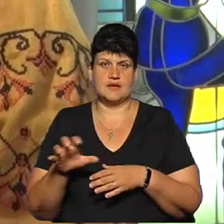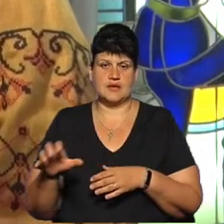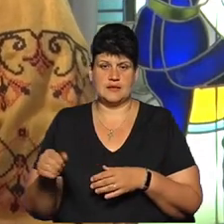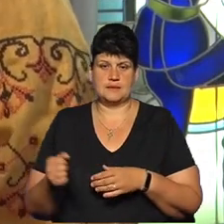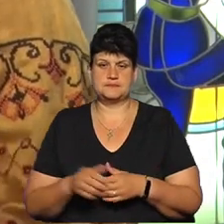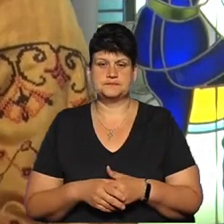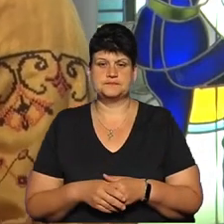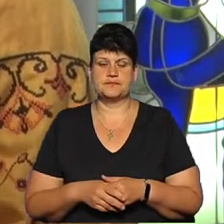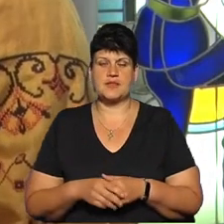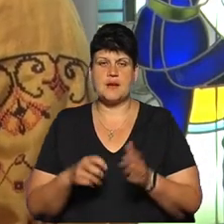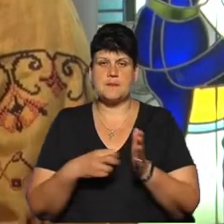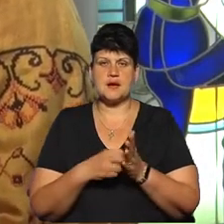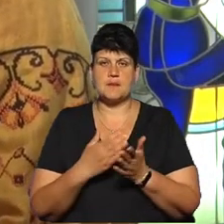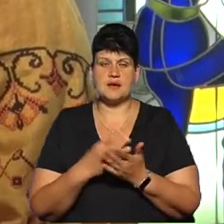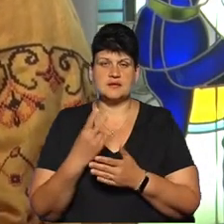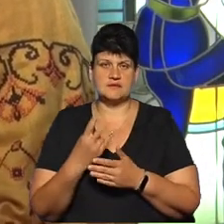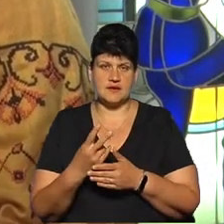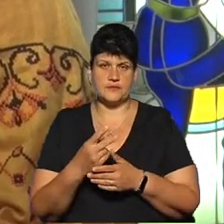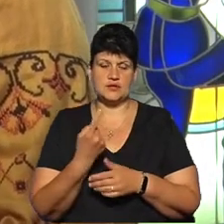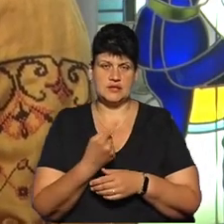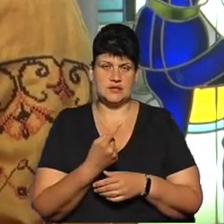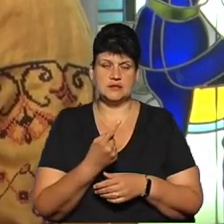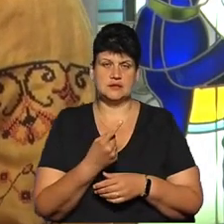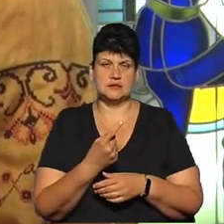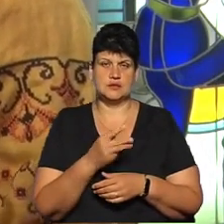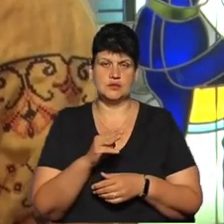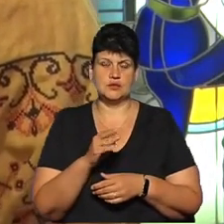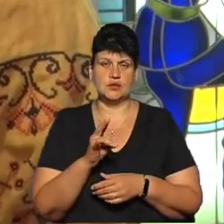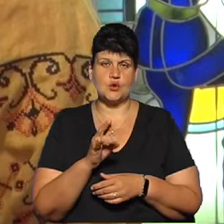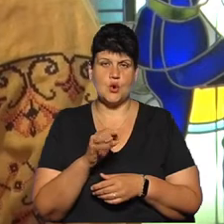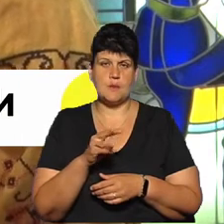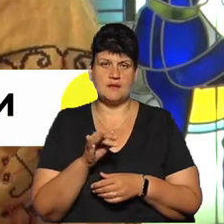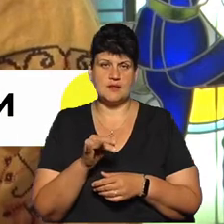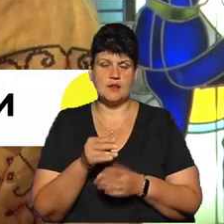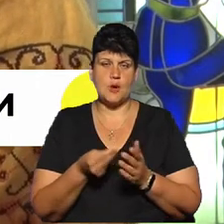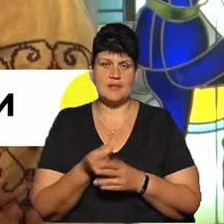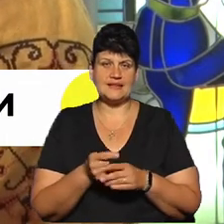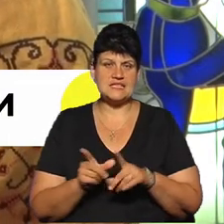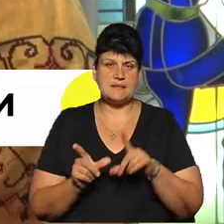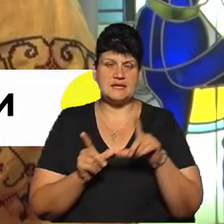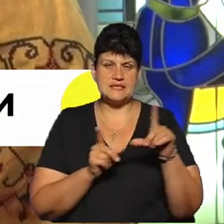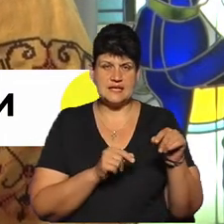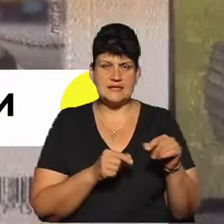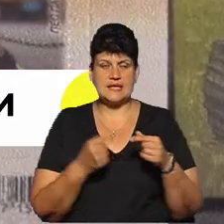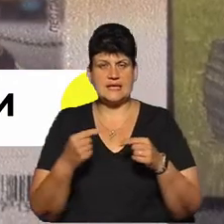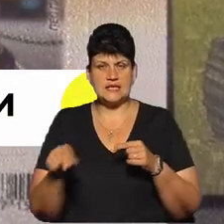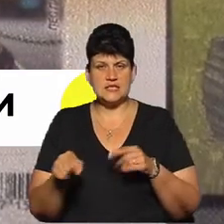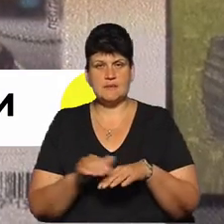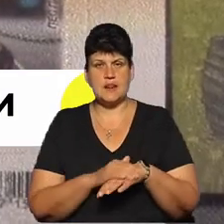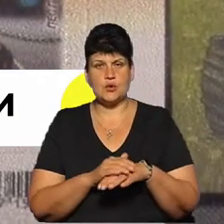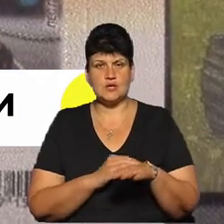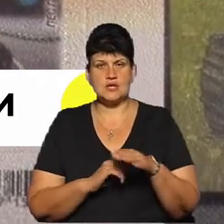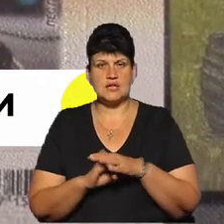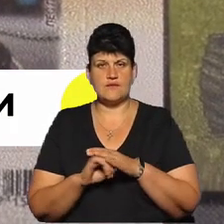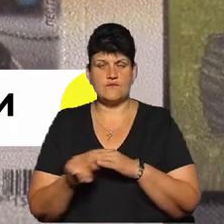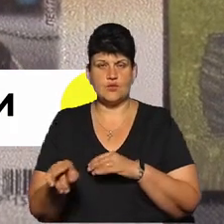два номінали. Один номінал йде на плата за пересилання, інший номінал перераховується в благодійний фонд. На даному